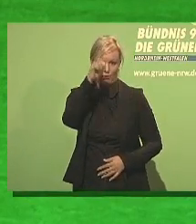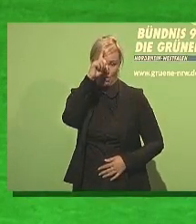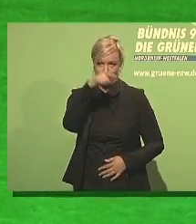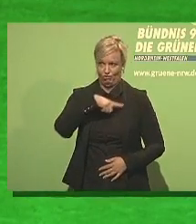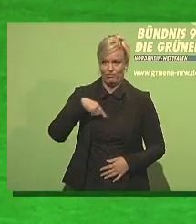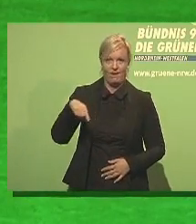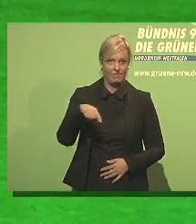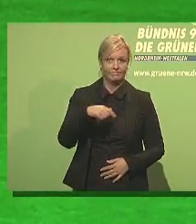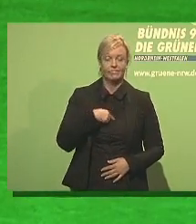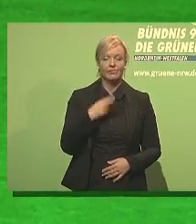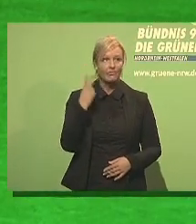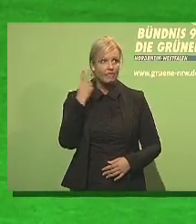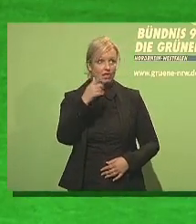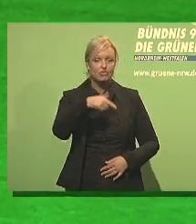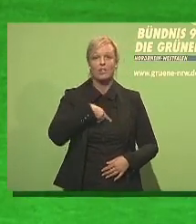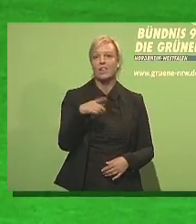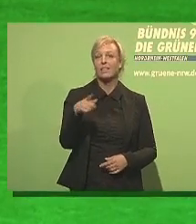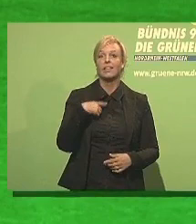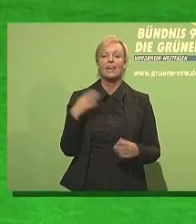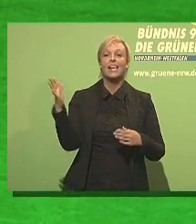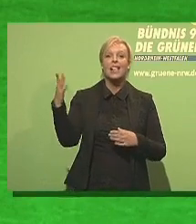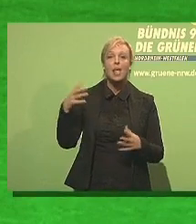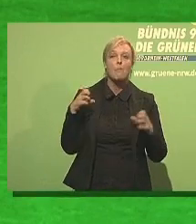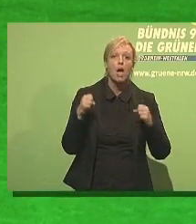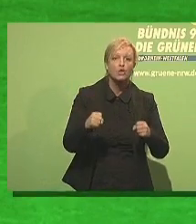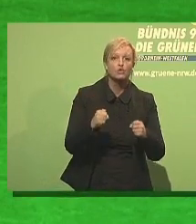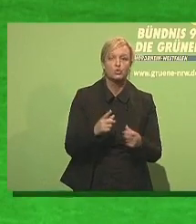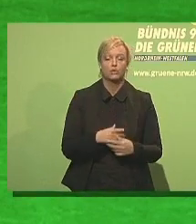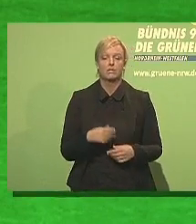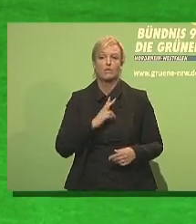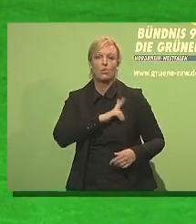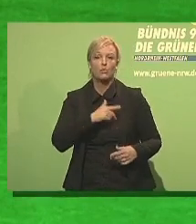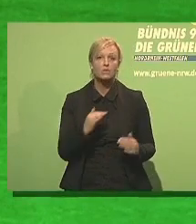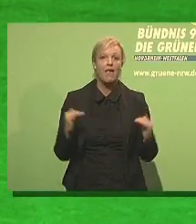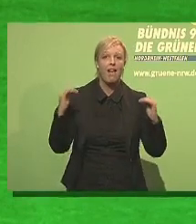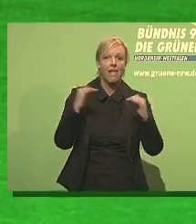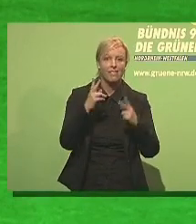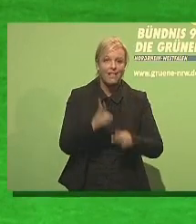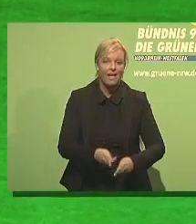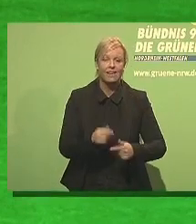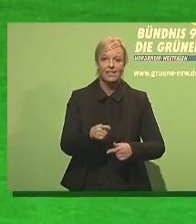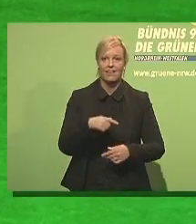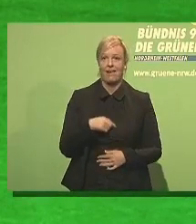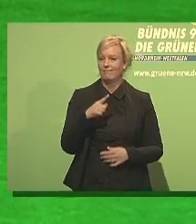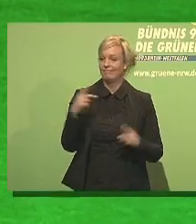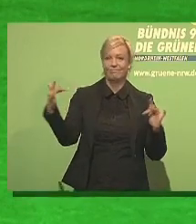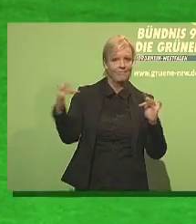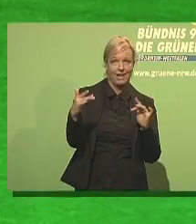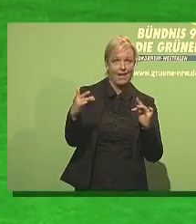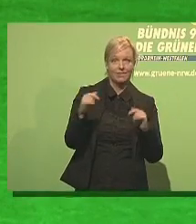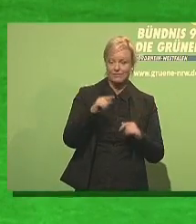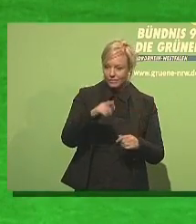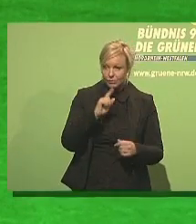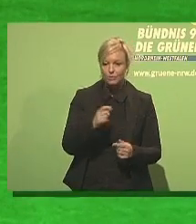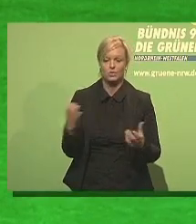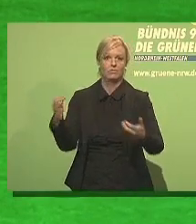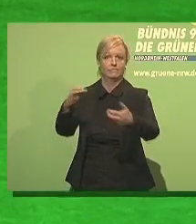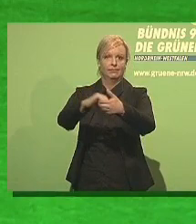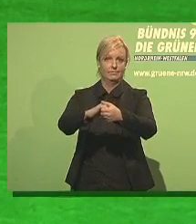Klimaschutz, soziale Gerechtigkeit und eine zukunftsfähige Wirtschaftspolitik keine Gegensätze sind, sondern im Gegenteil